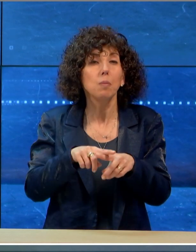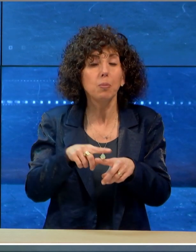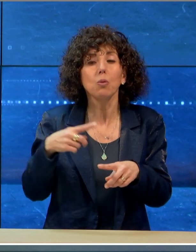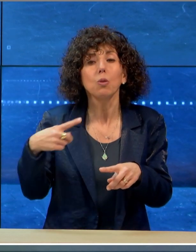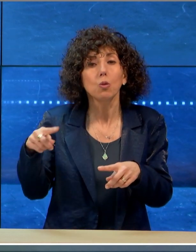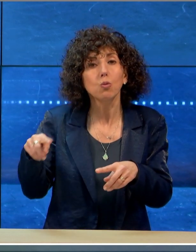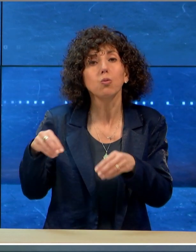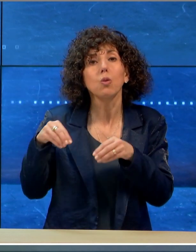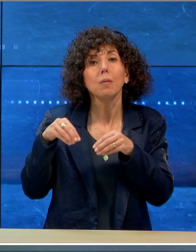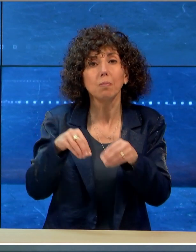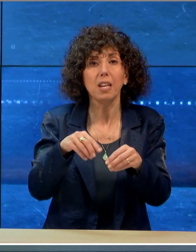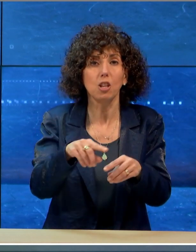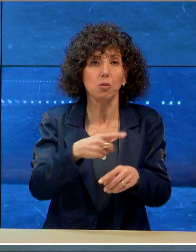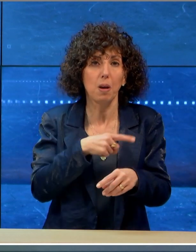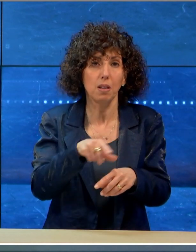sua